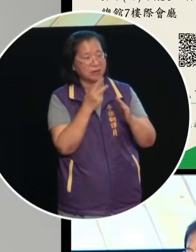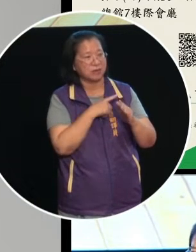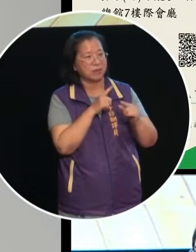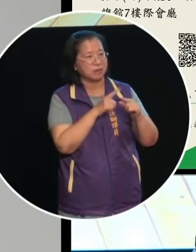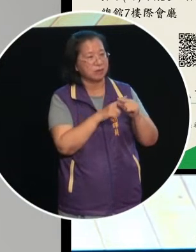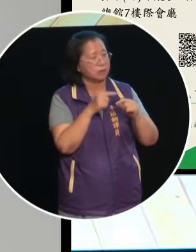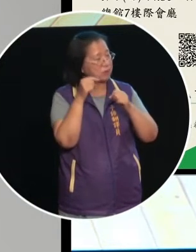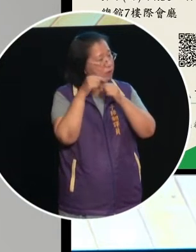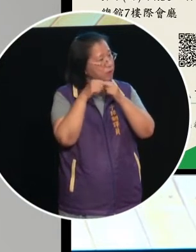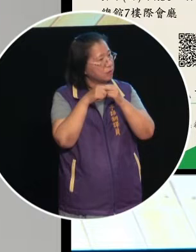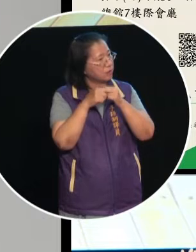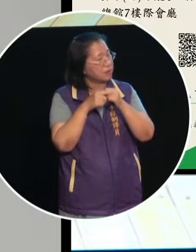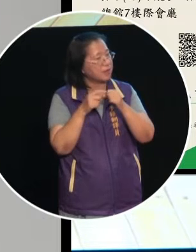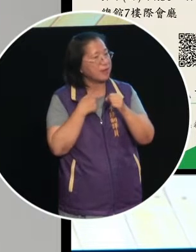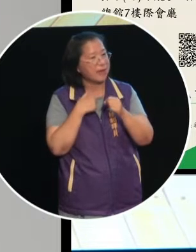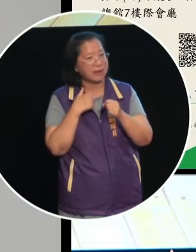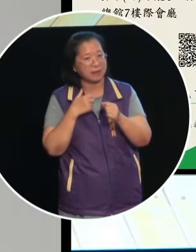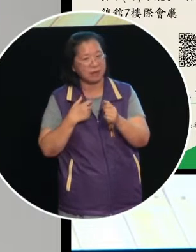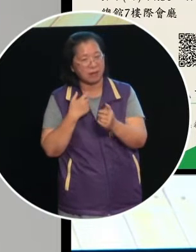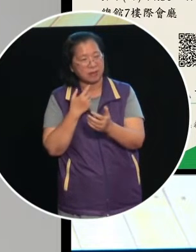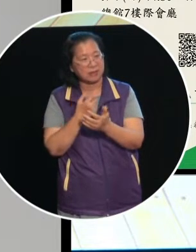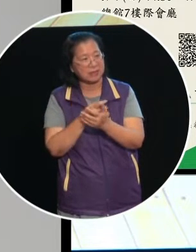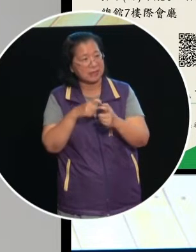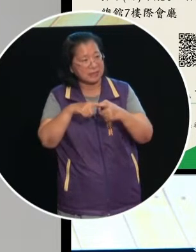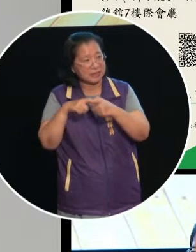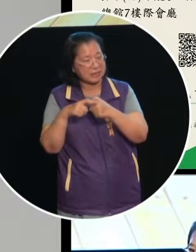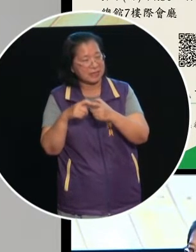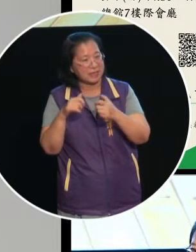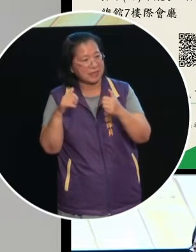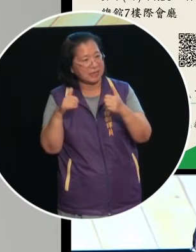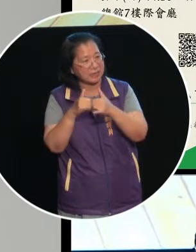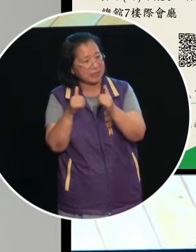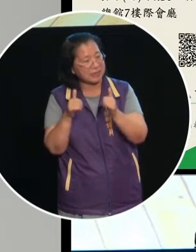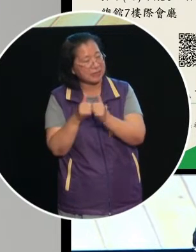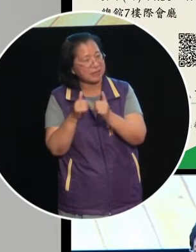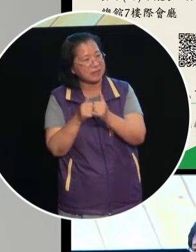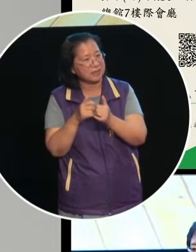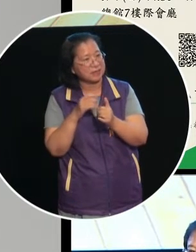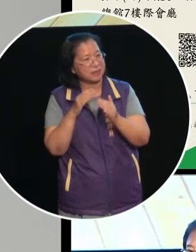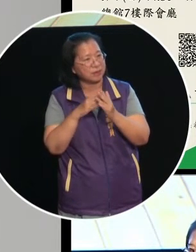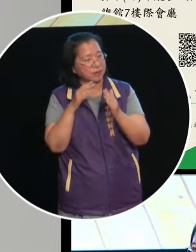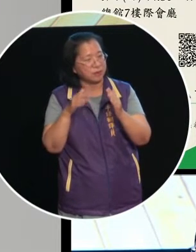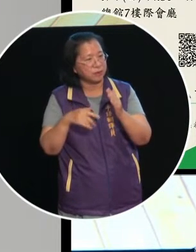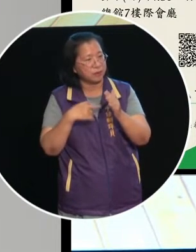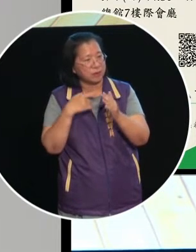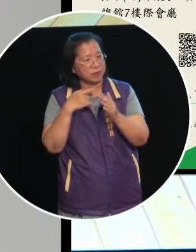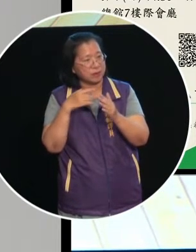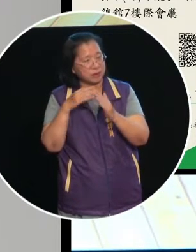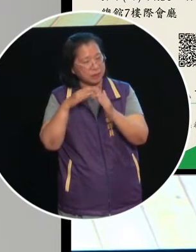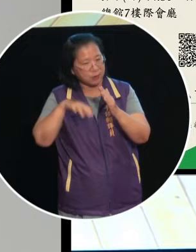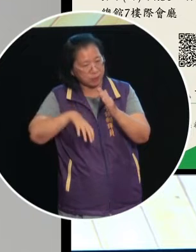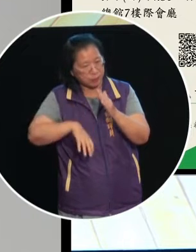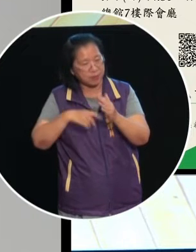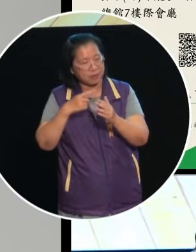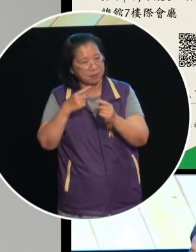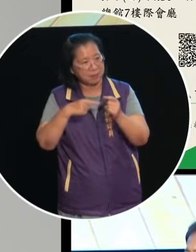参议院。众议院是每四年有一次选举，参议院是每六年有一次选举，所以